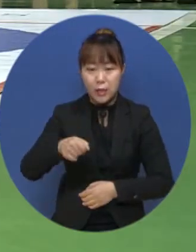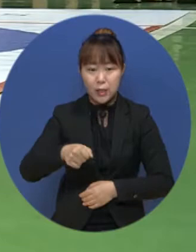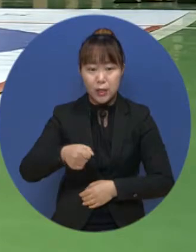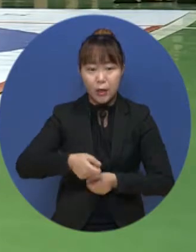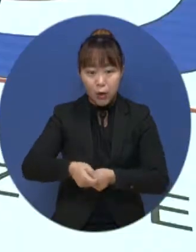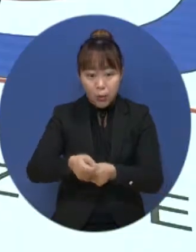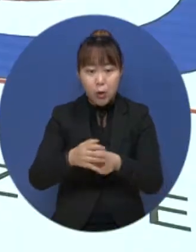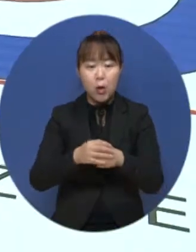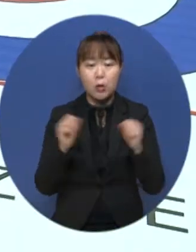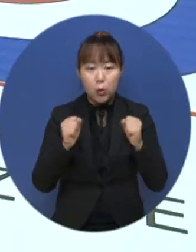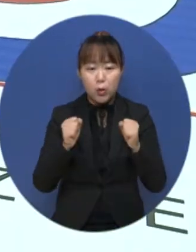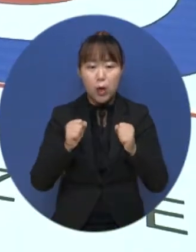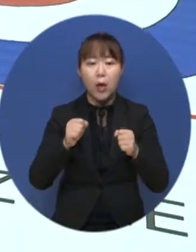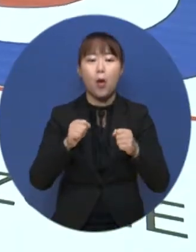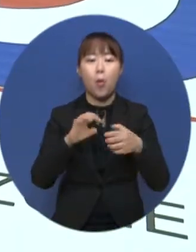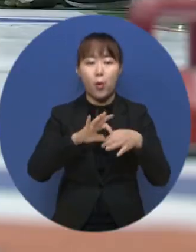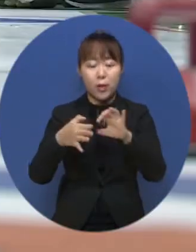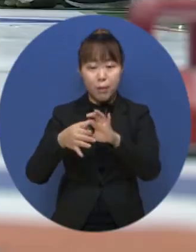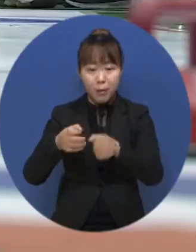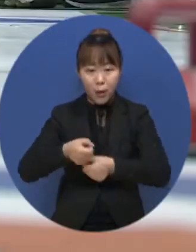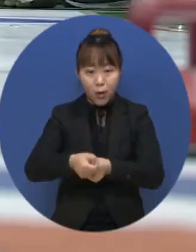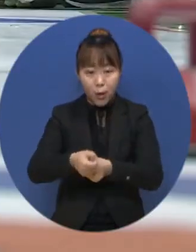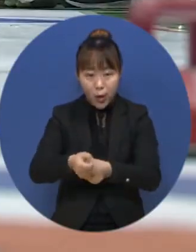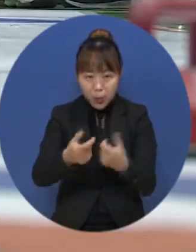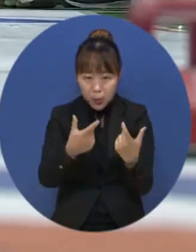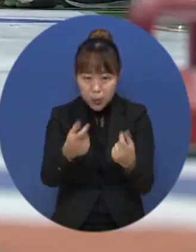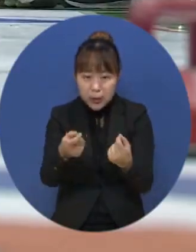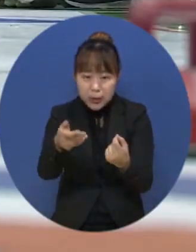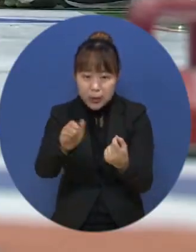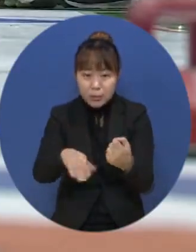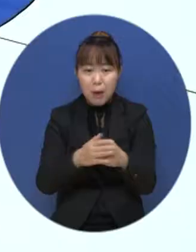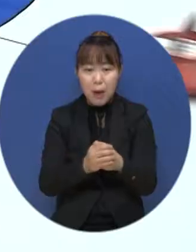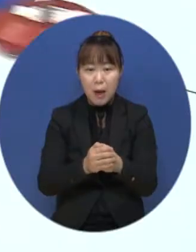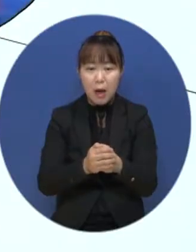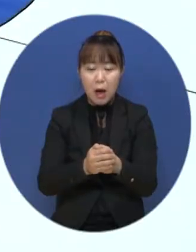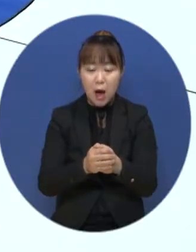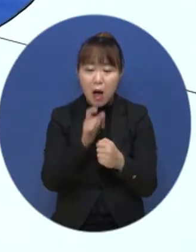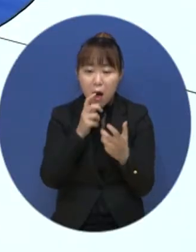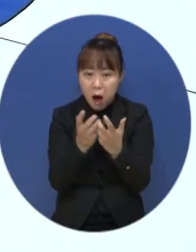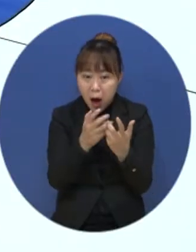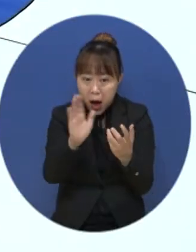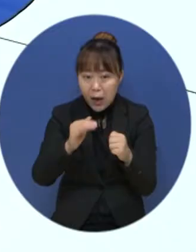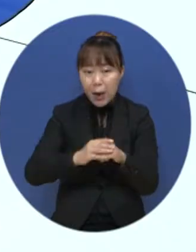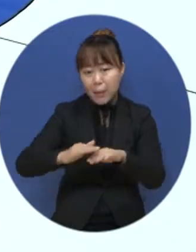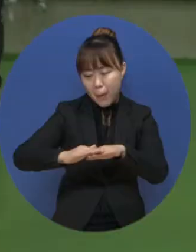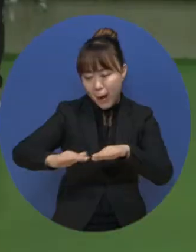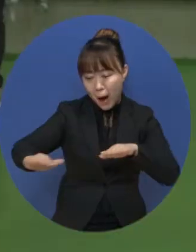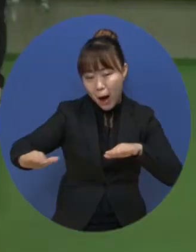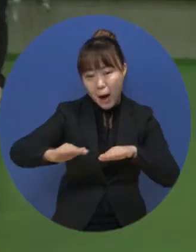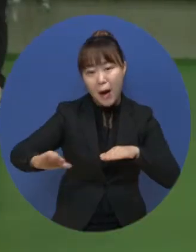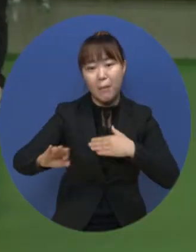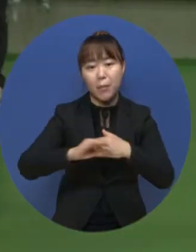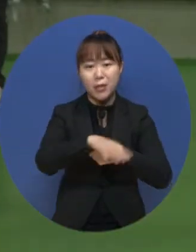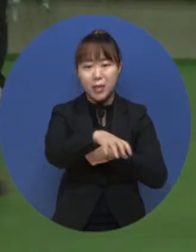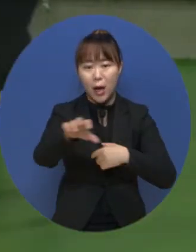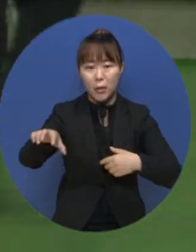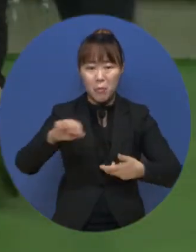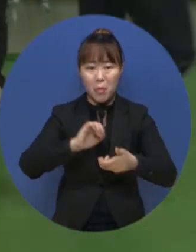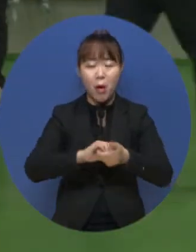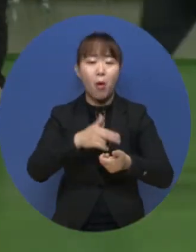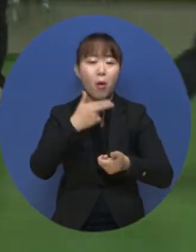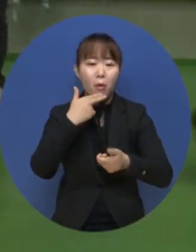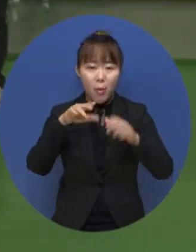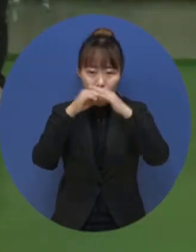동계올림픽 컬링과 동일한 경기 방식으로 진행되지만 빙판이 아닌 평평한 바닥이라면 장소에 구애를 받지